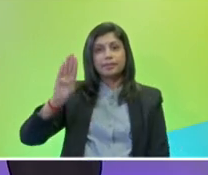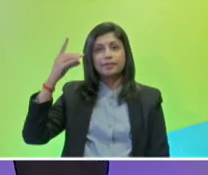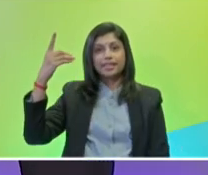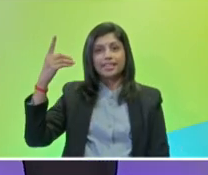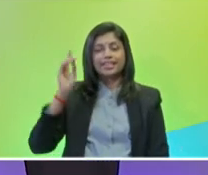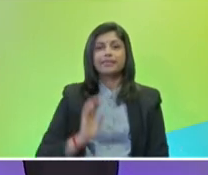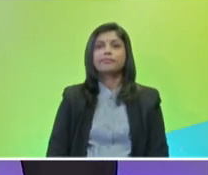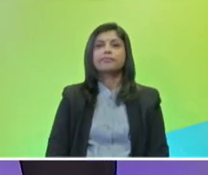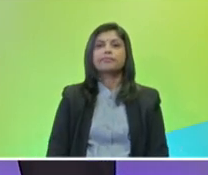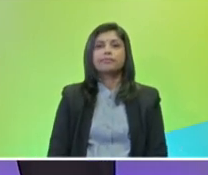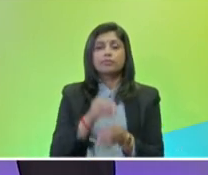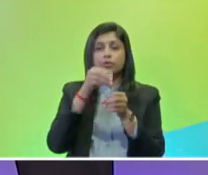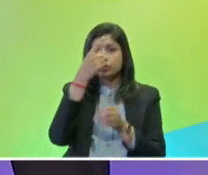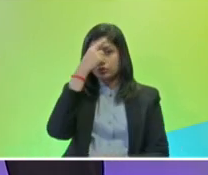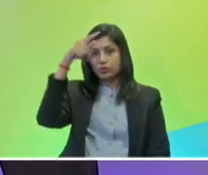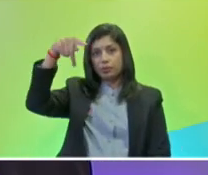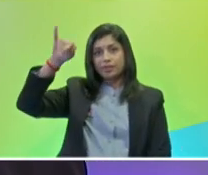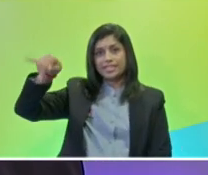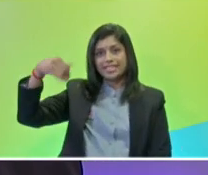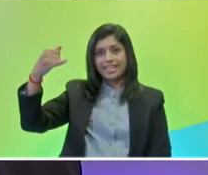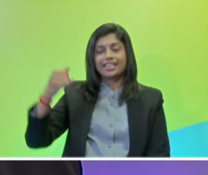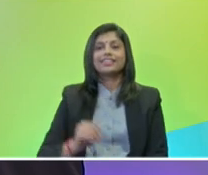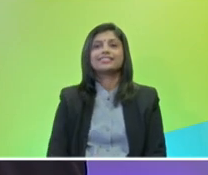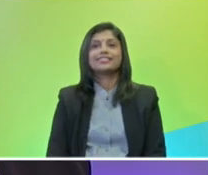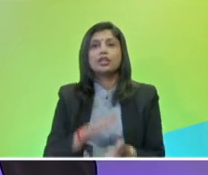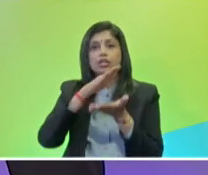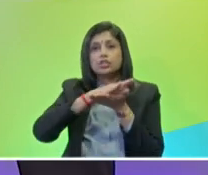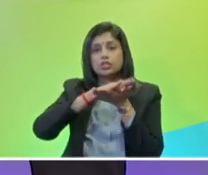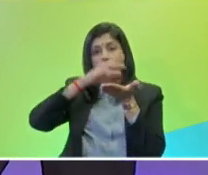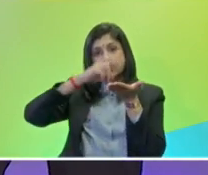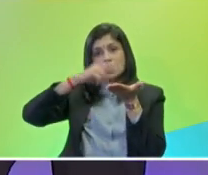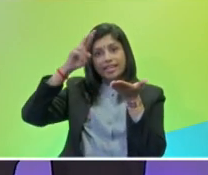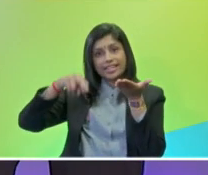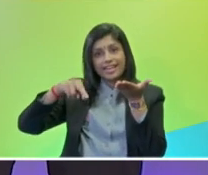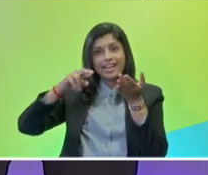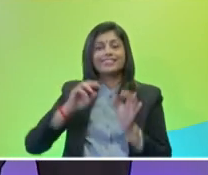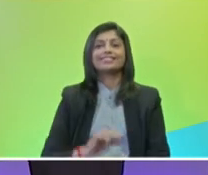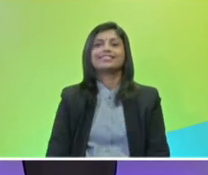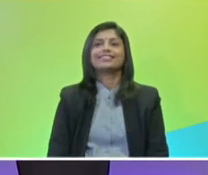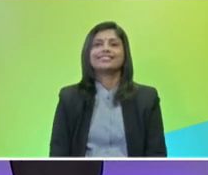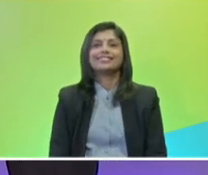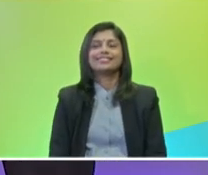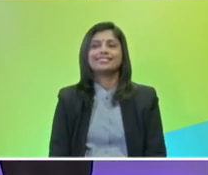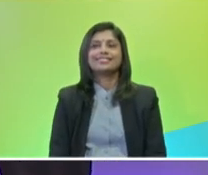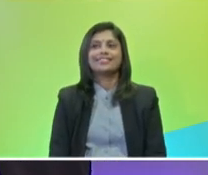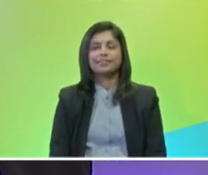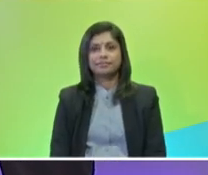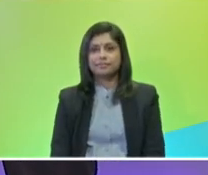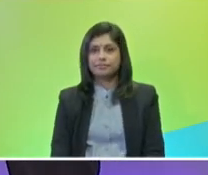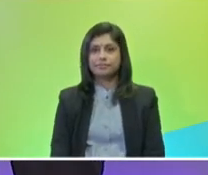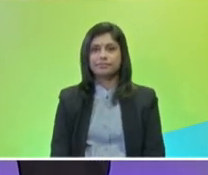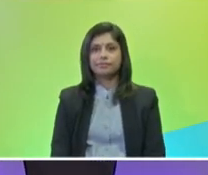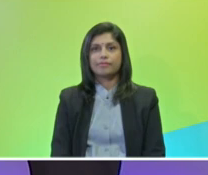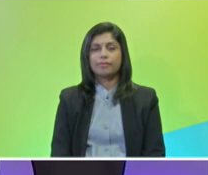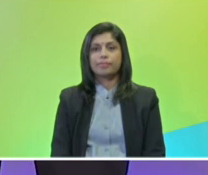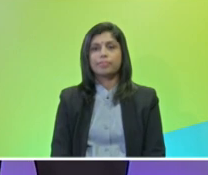PBD dalam mata pelajaran Pendidikan Jasmani sekolah rendah oke oke kita tengok dulu yang maksud